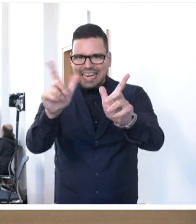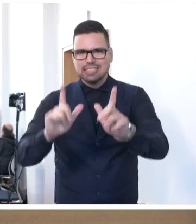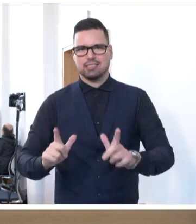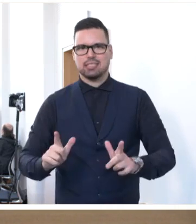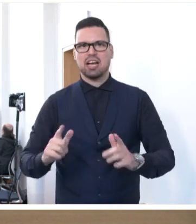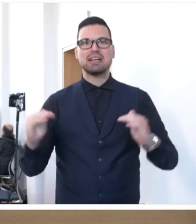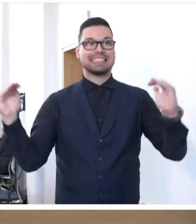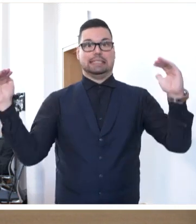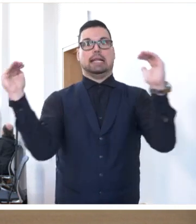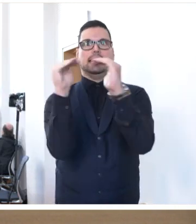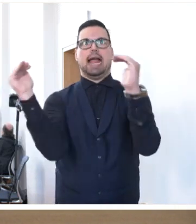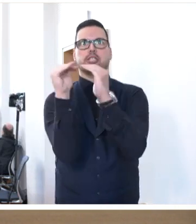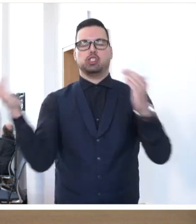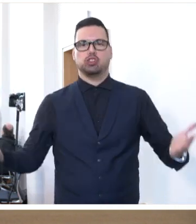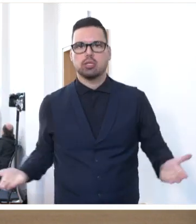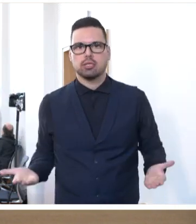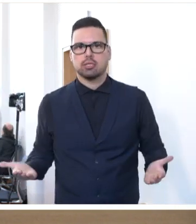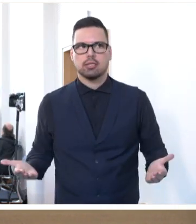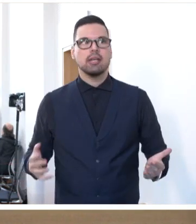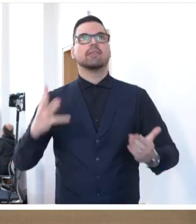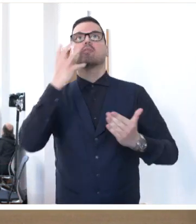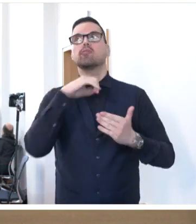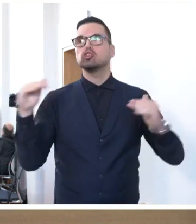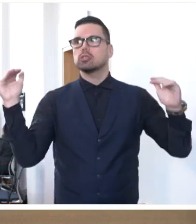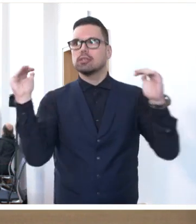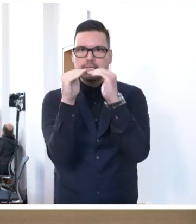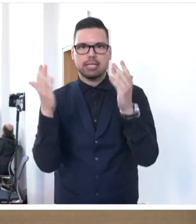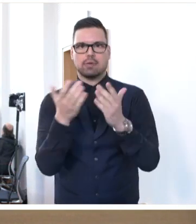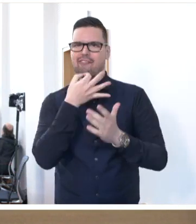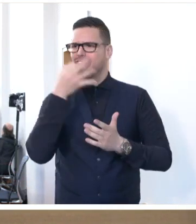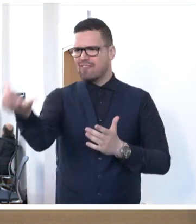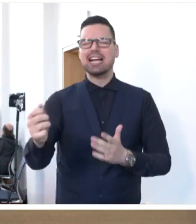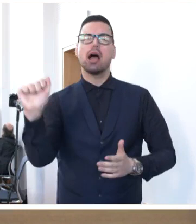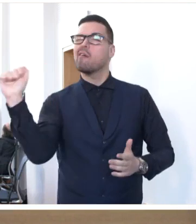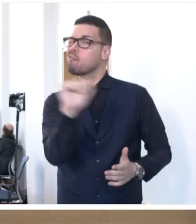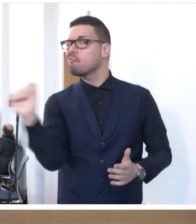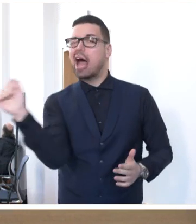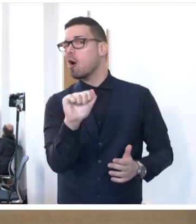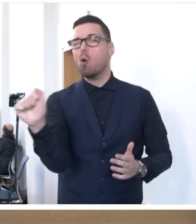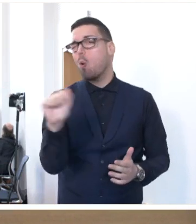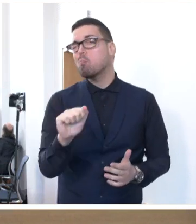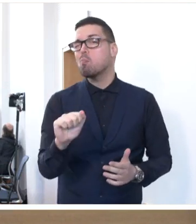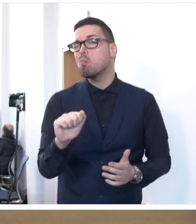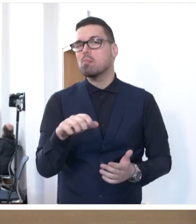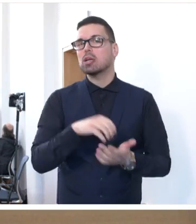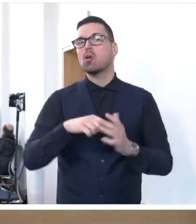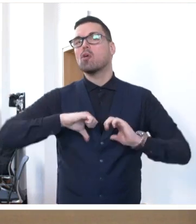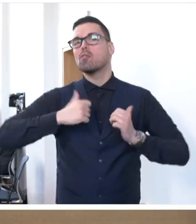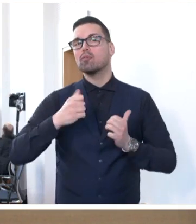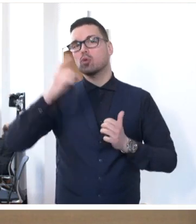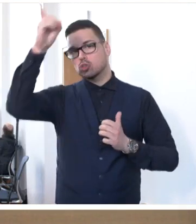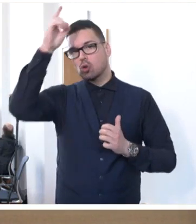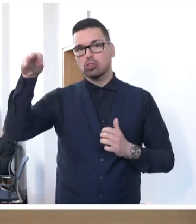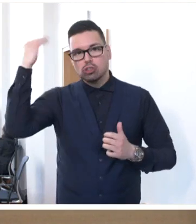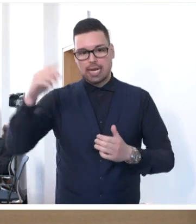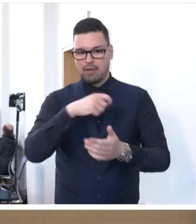von Gleichwertigkeit. Und wenn hier Gleichwertigkeit drin wäre, und da frage ich Sie, warum ist dann das Projekt Frühdeutschlernen gestrichen? Warum geht